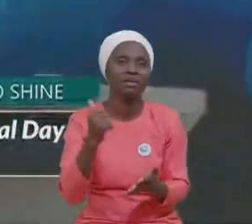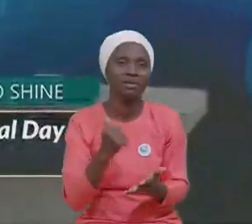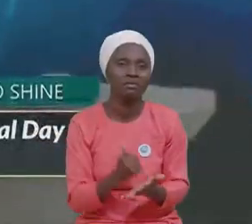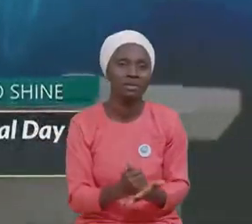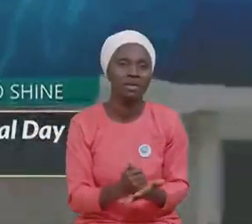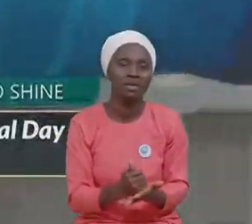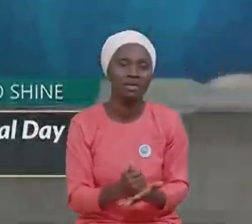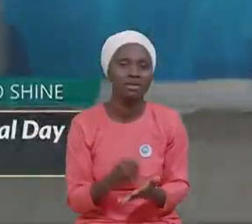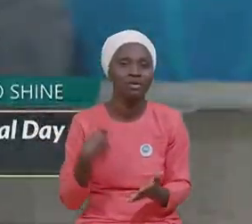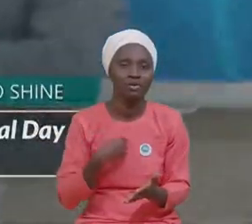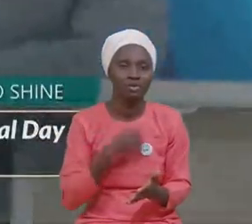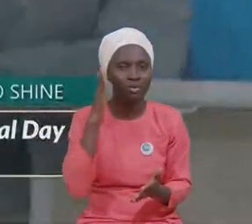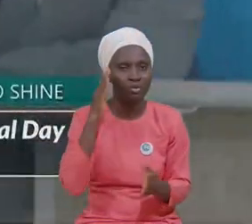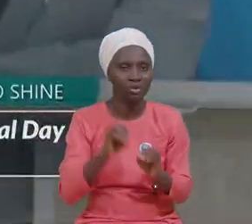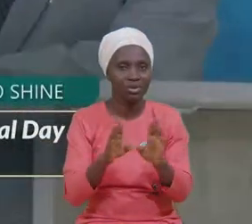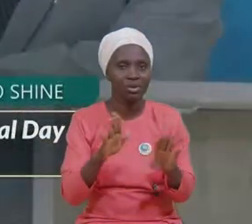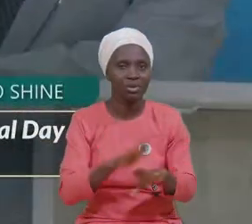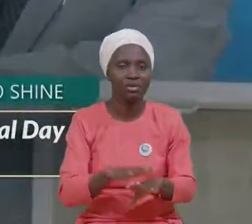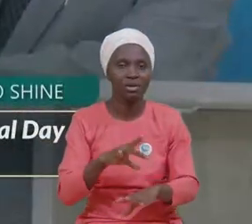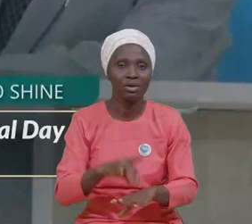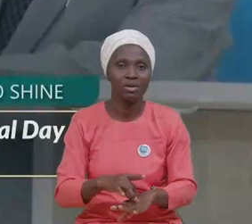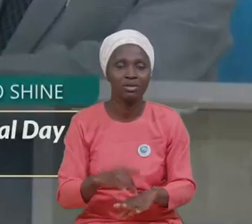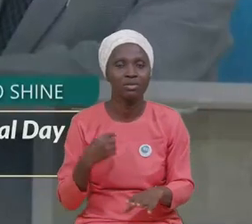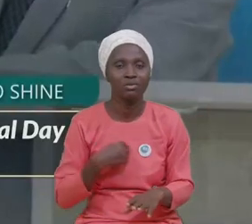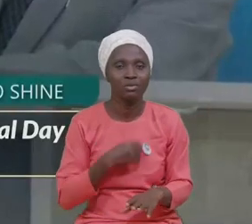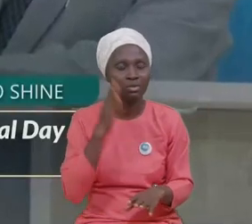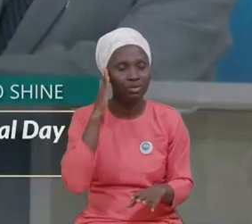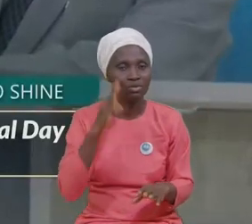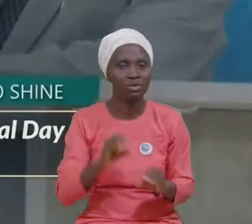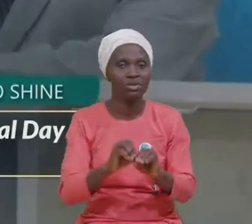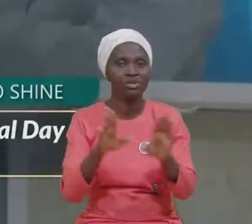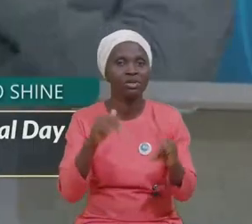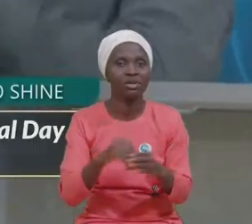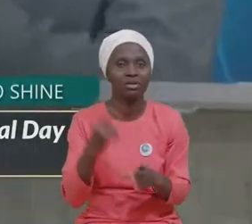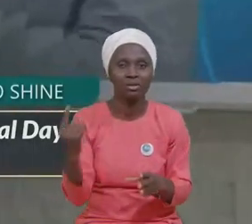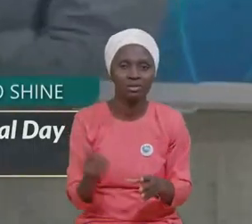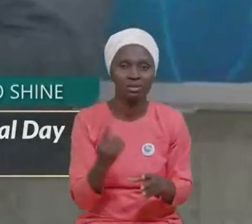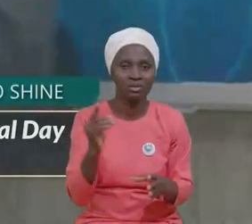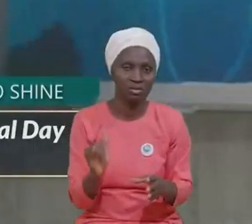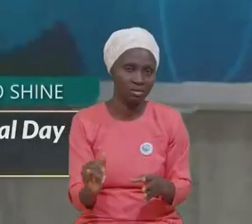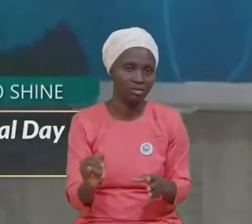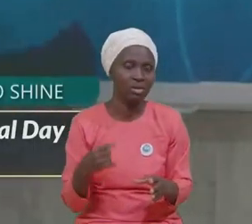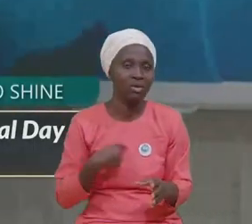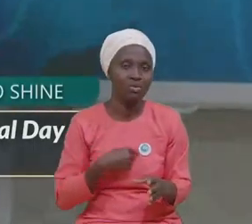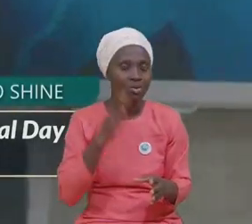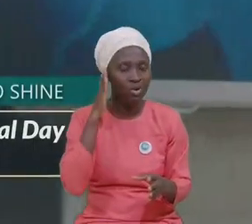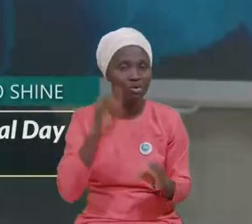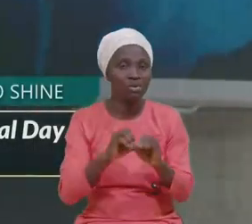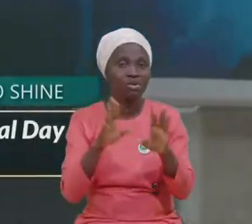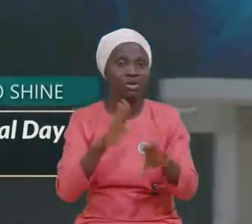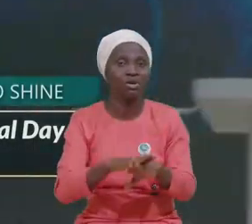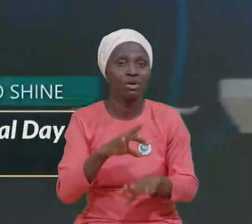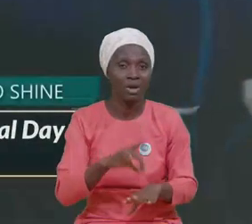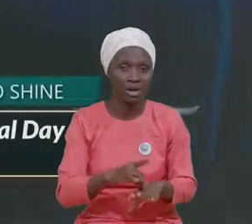Amen. Nous brillons sur la terre, nous allons briller dans l'éternité. Nous brillons sur la